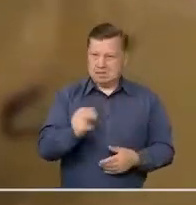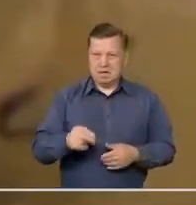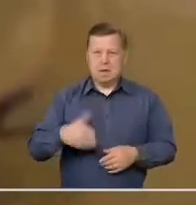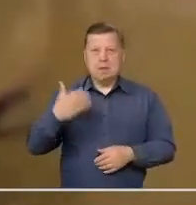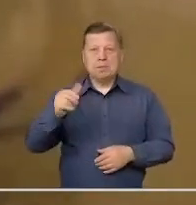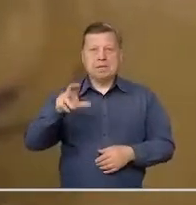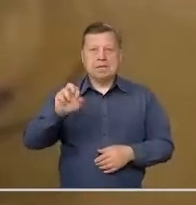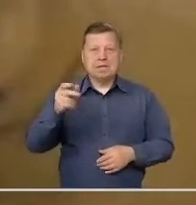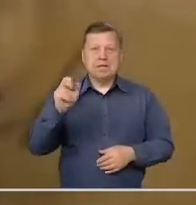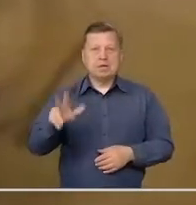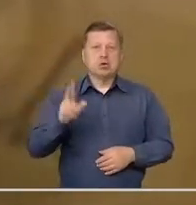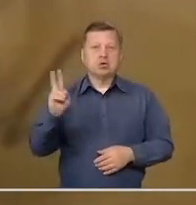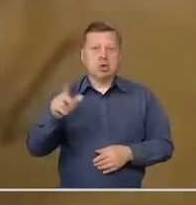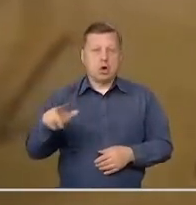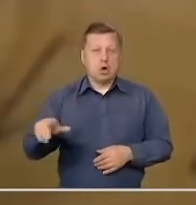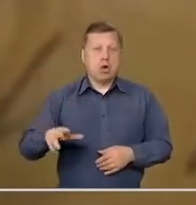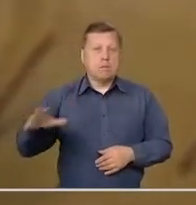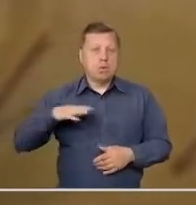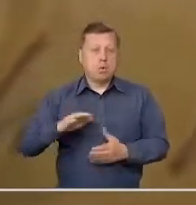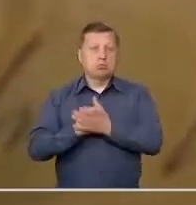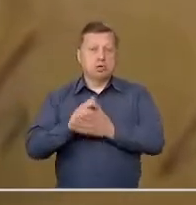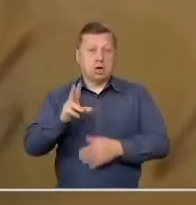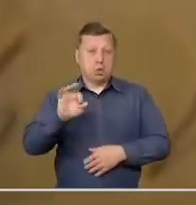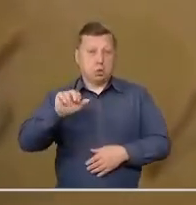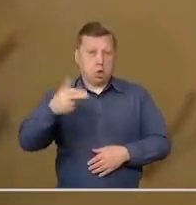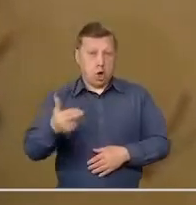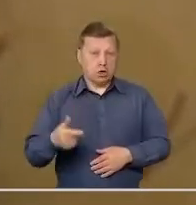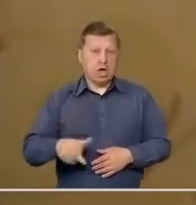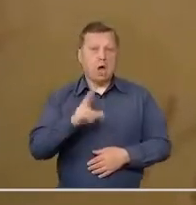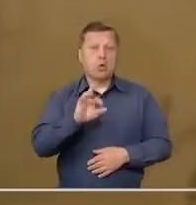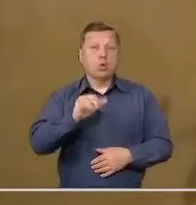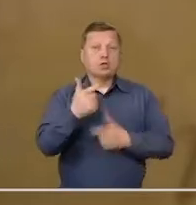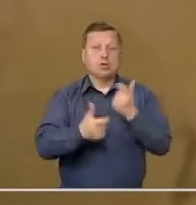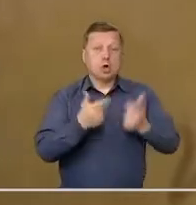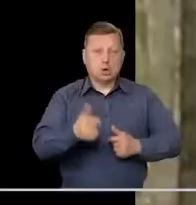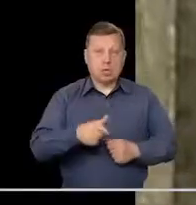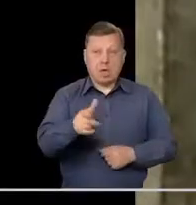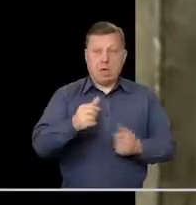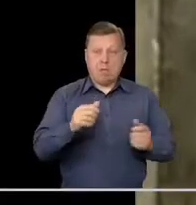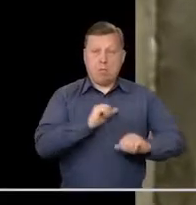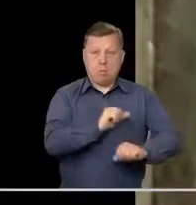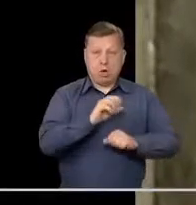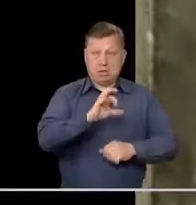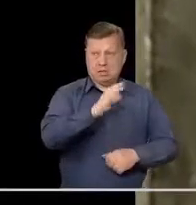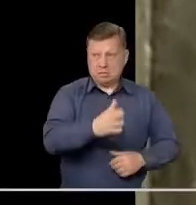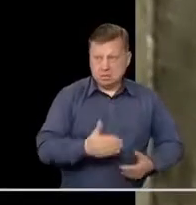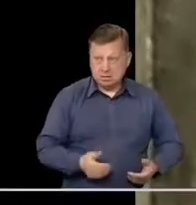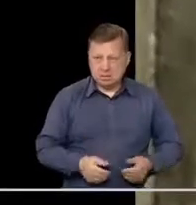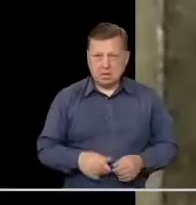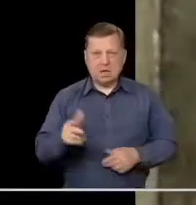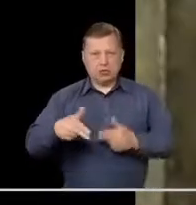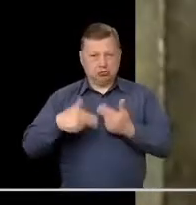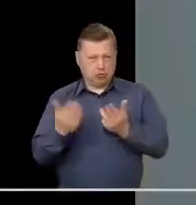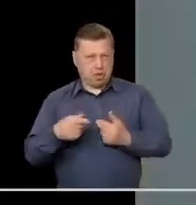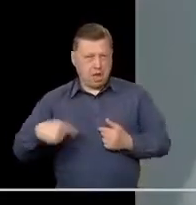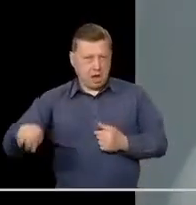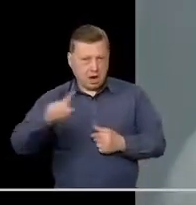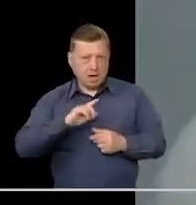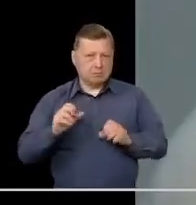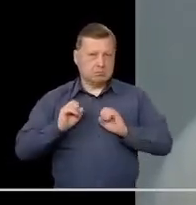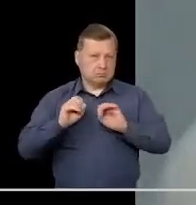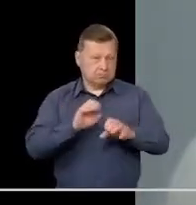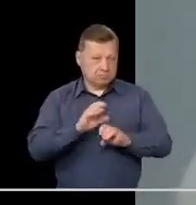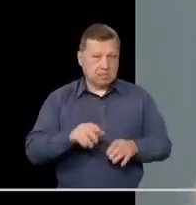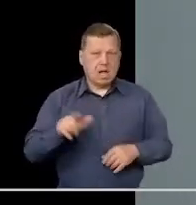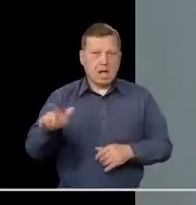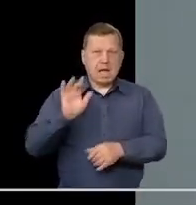Michnik? Michnik to jest współpracownik, bliski przyjaciel Kurońa. Co robi Kuroń? Kuroń broni agentury. Dziennikarze nadający ówcześnie ton medialny nie